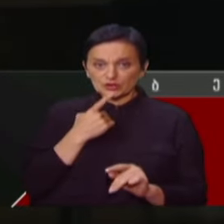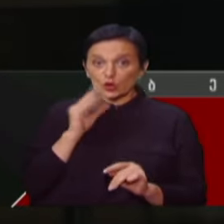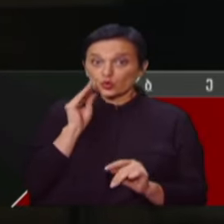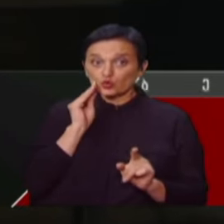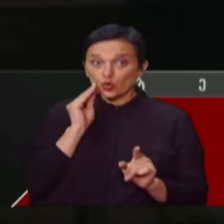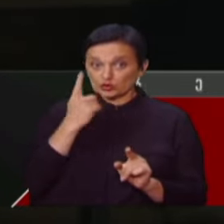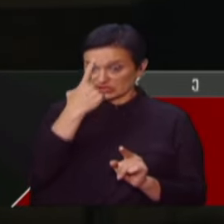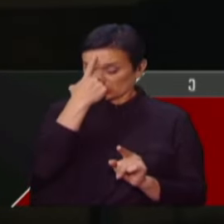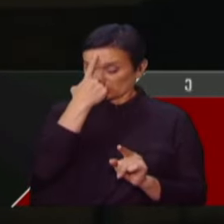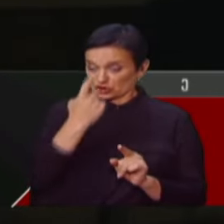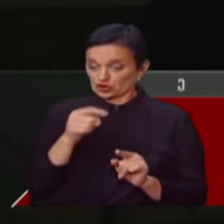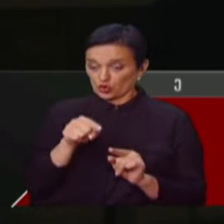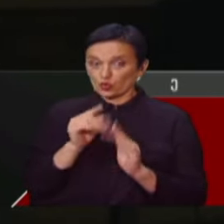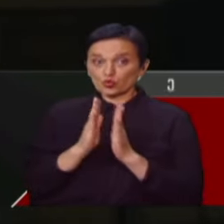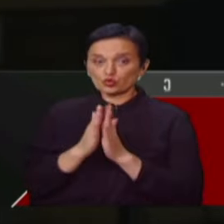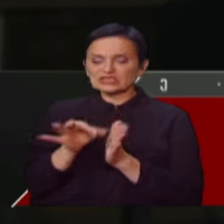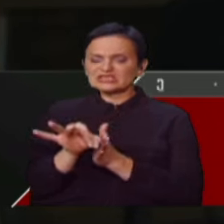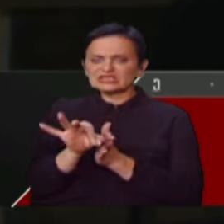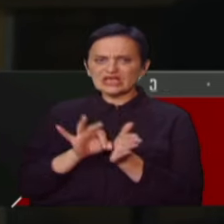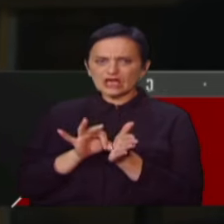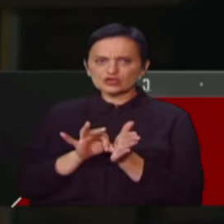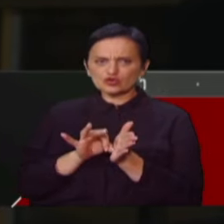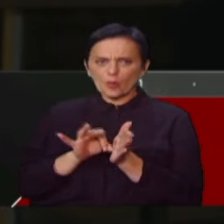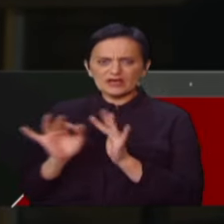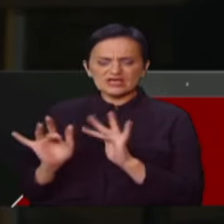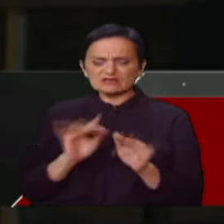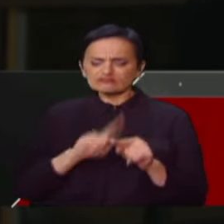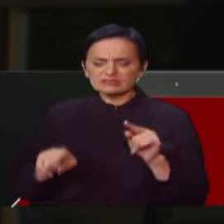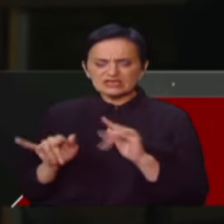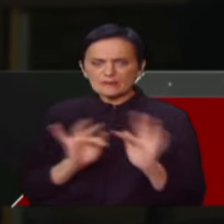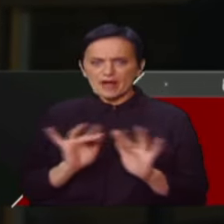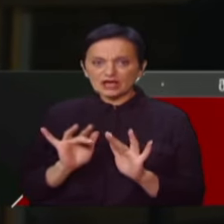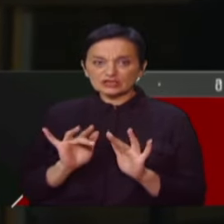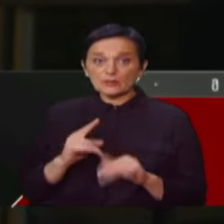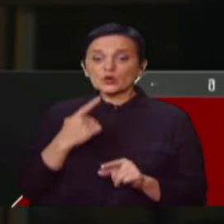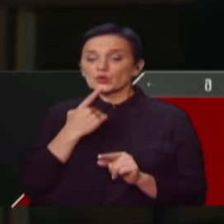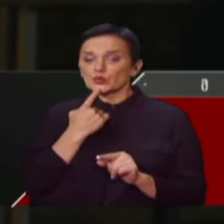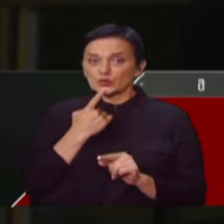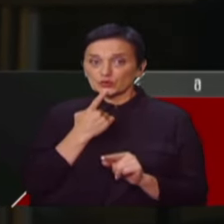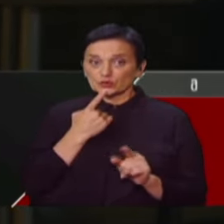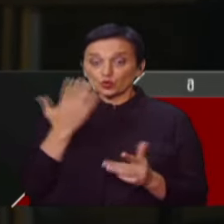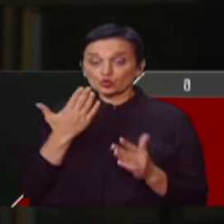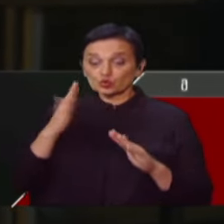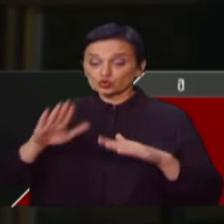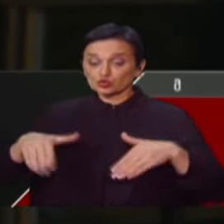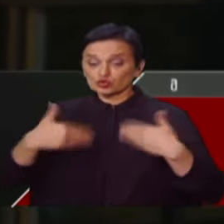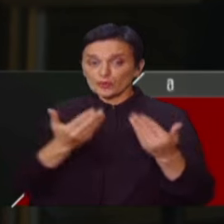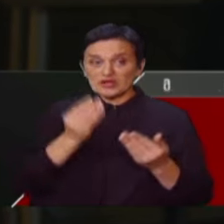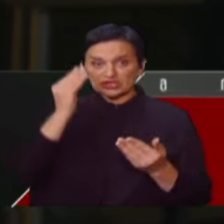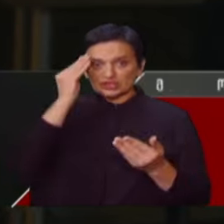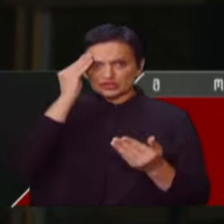როდესაც შეტყობინებაში გთხოვენ სასწრაფო გადაუდებელ ქმედებებს. დაეჭვდი, თუ შემოთავაზების